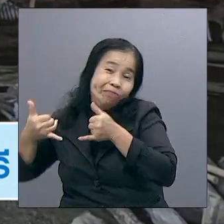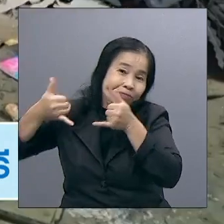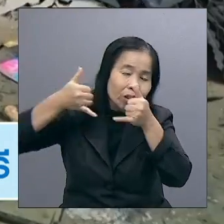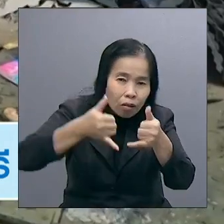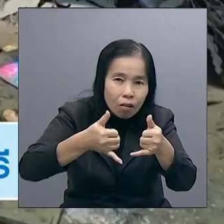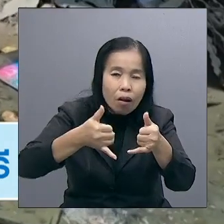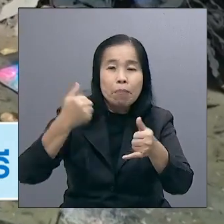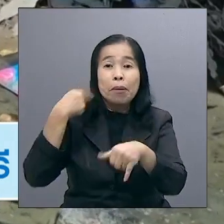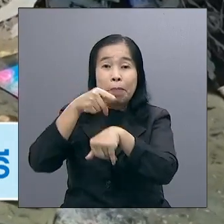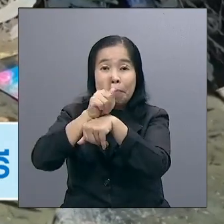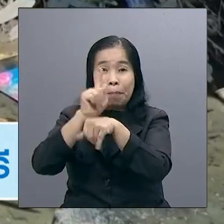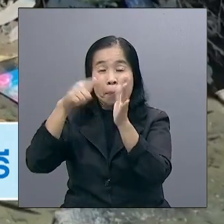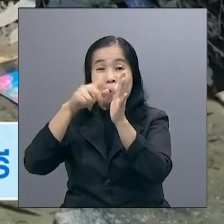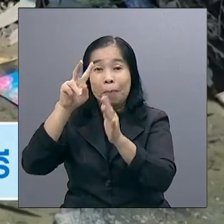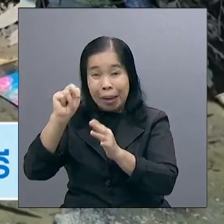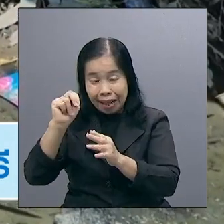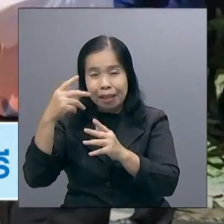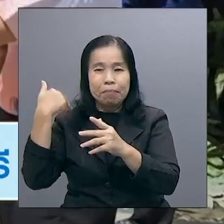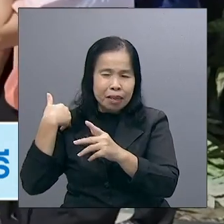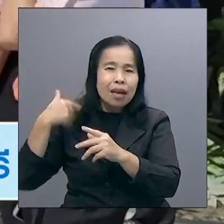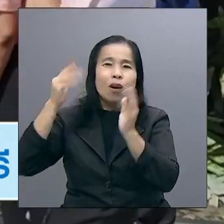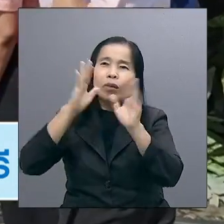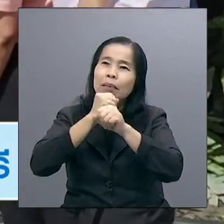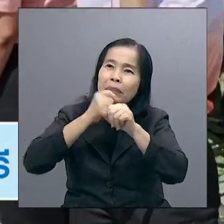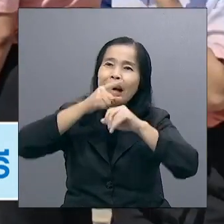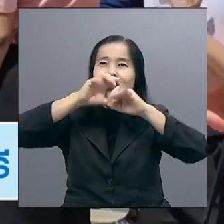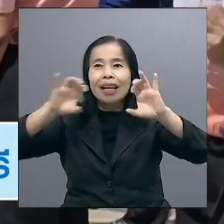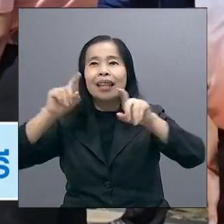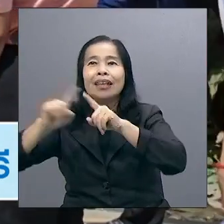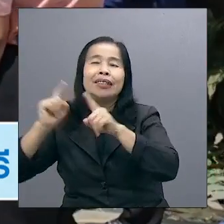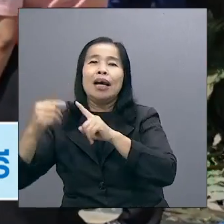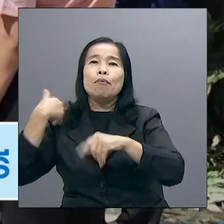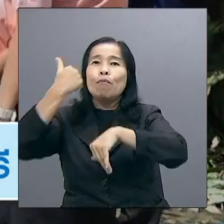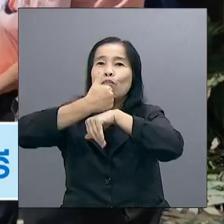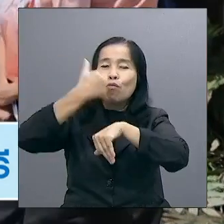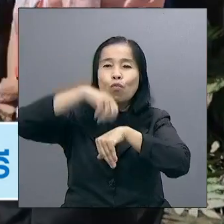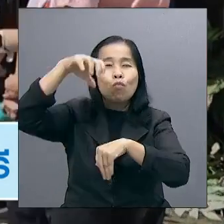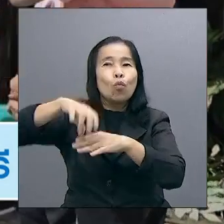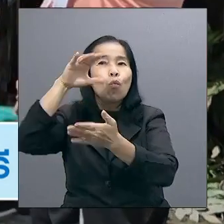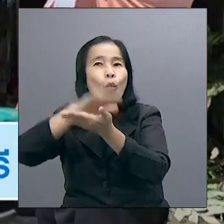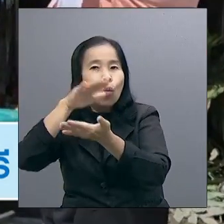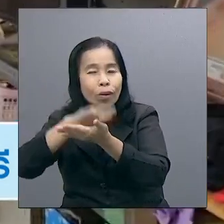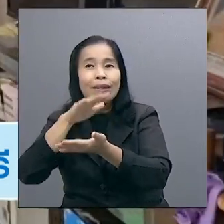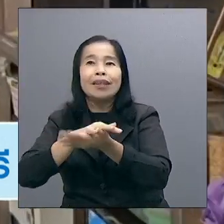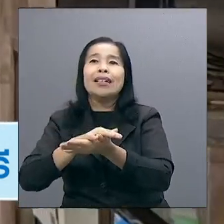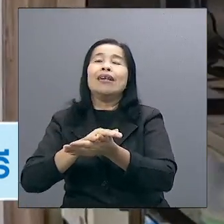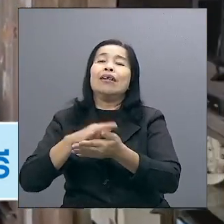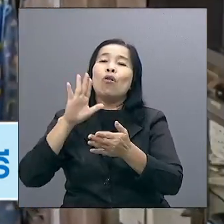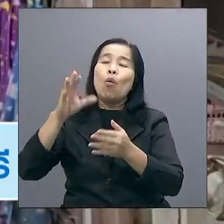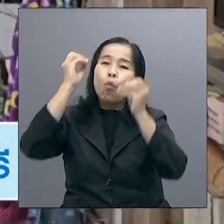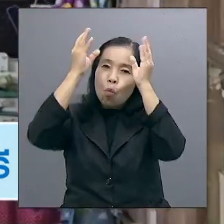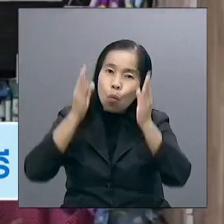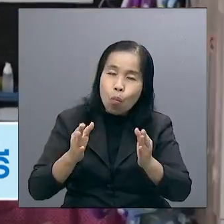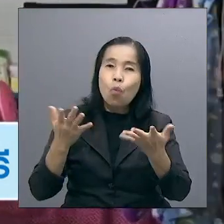มีทานประหัอำเภอบ้านแลมผู้ใหญ่บ้าน หนึงระบับางตะบูลไปกับพูอำนวยการโงเรีนบางตะบูไปกับคุณครู